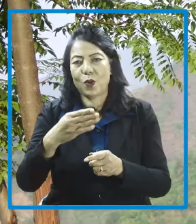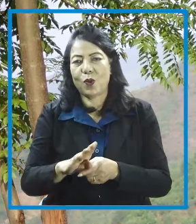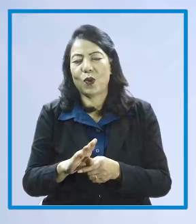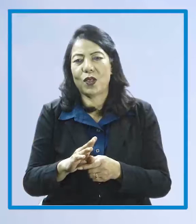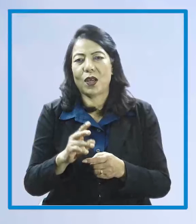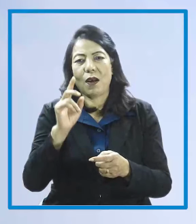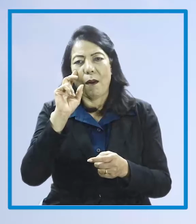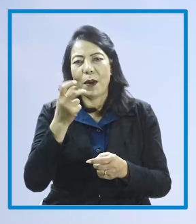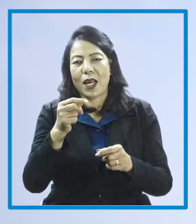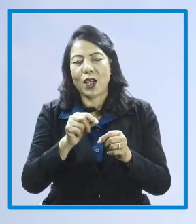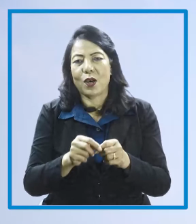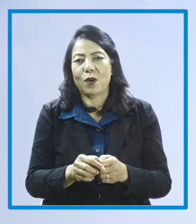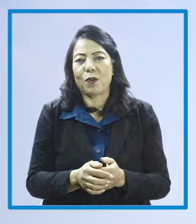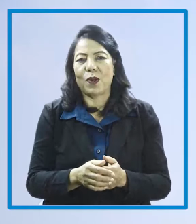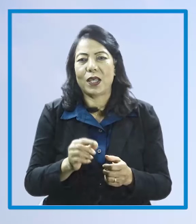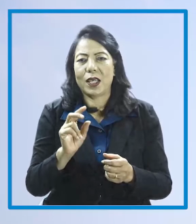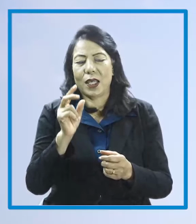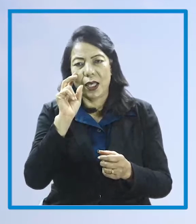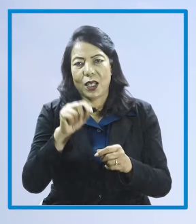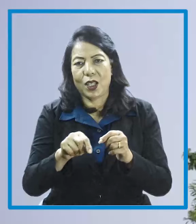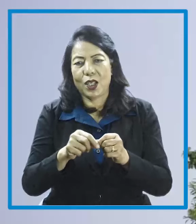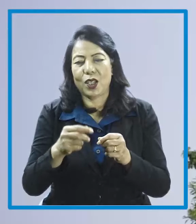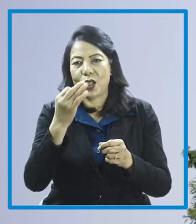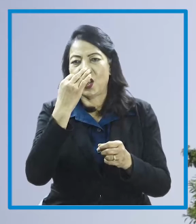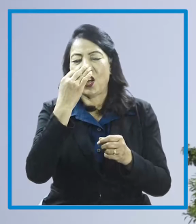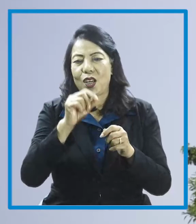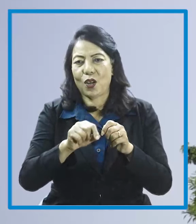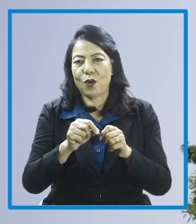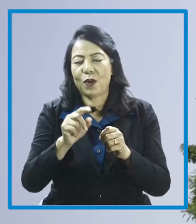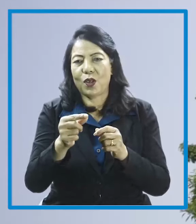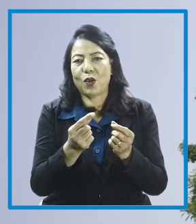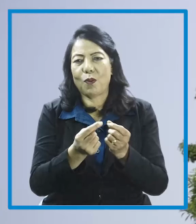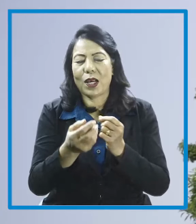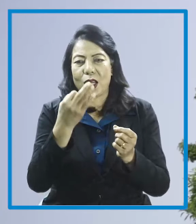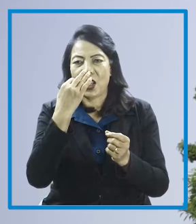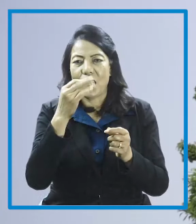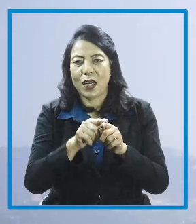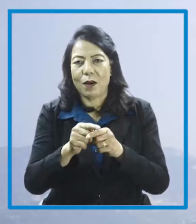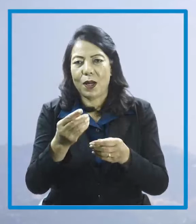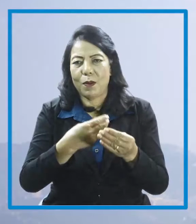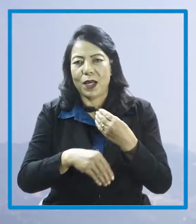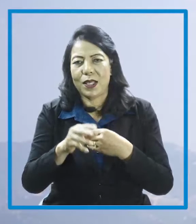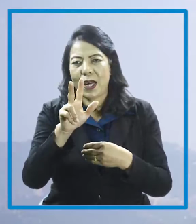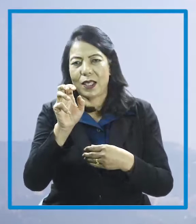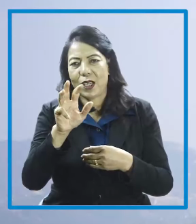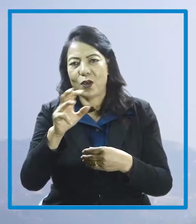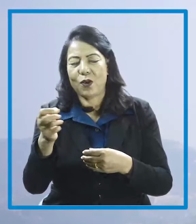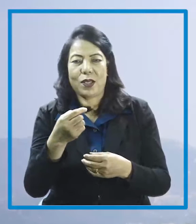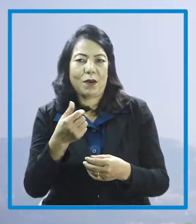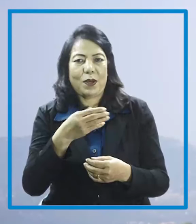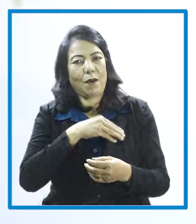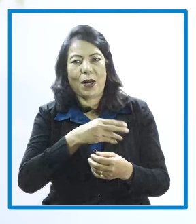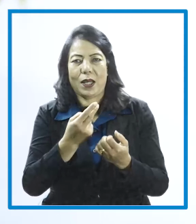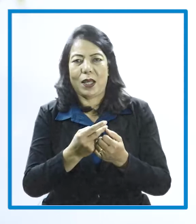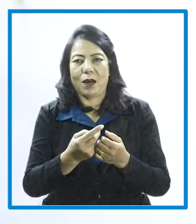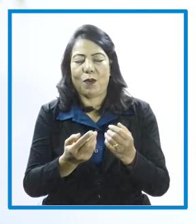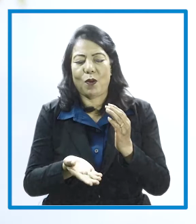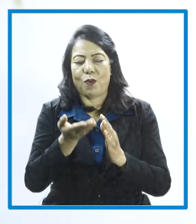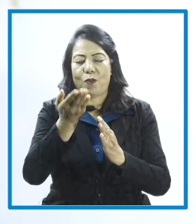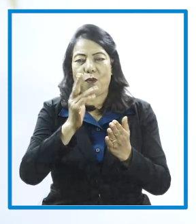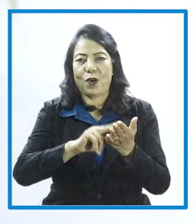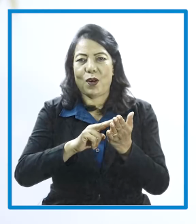तरकारीलाई पनि हुन्छ प्याज लाउने धनियाँ लाउने अब त्यो भर्खर धनियाँ पनि बेच्यो आयो 8-9 हजार